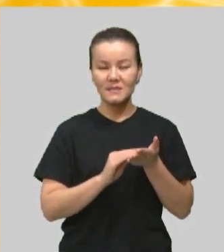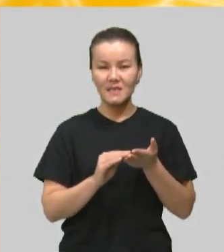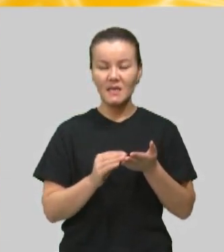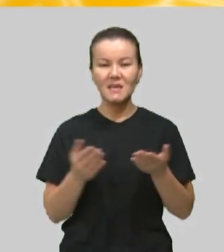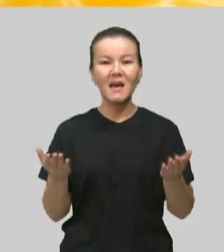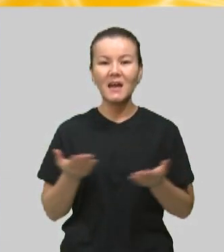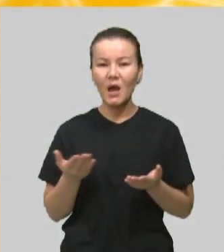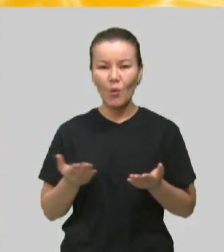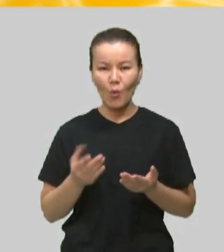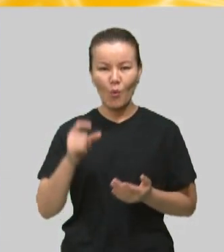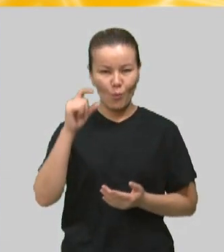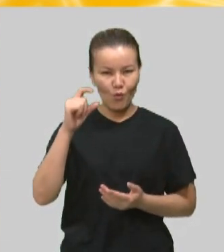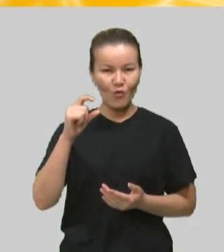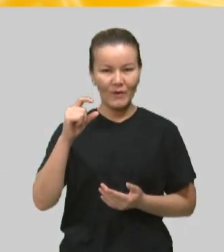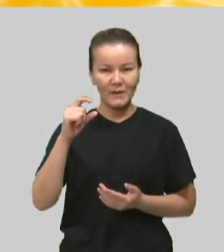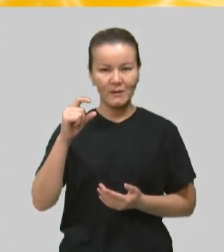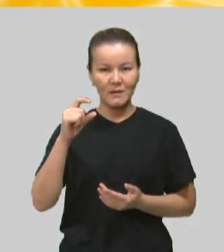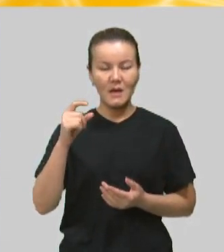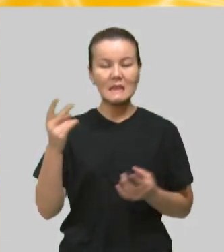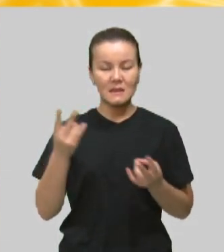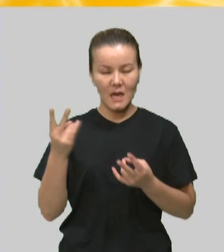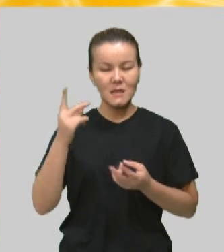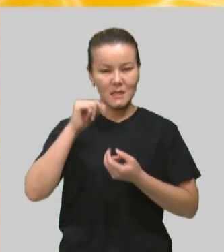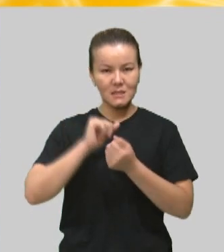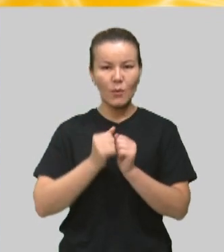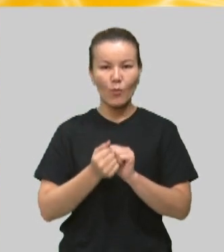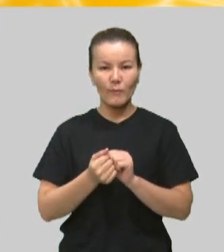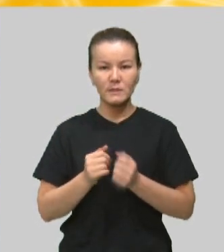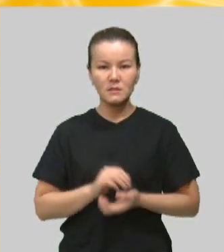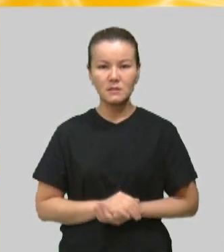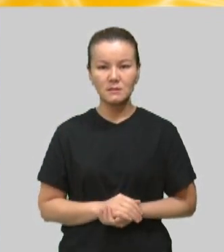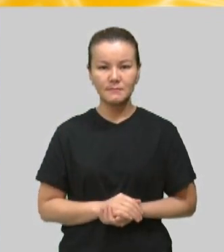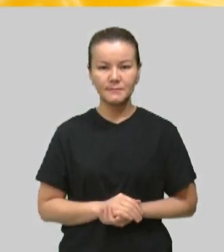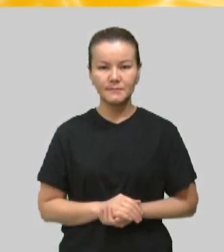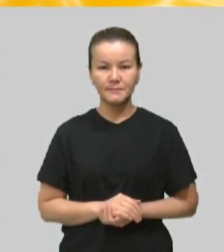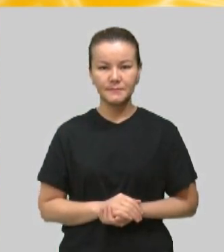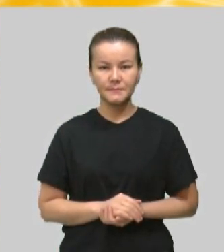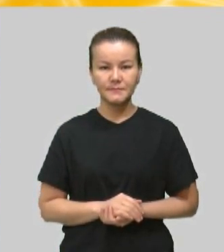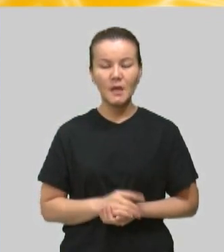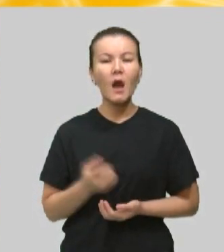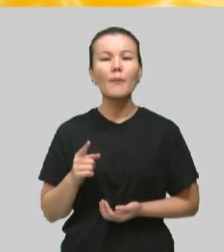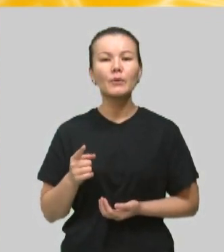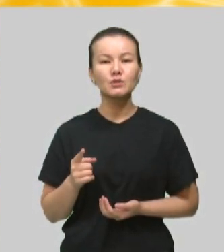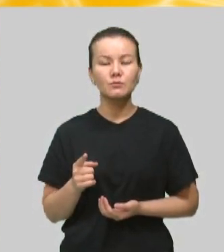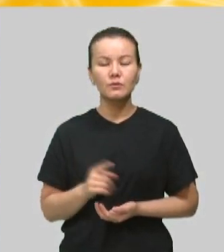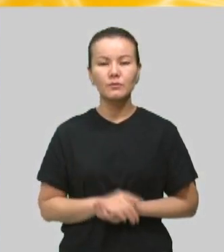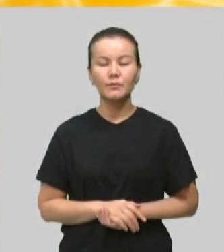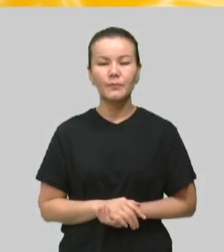Написание какой буквы надо запомнить? Почему?